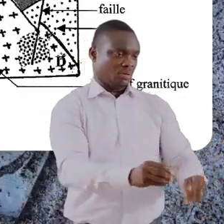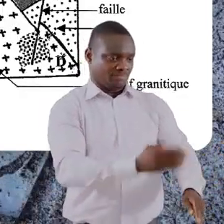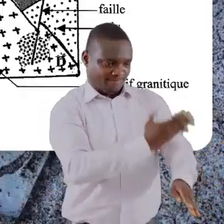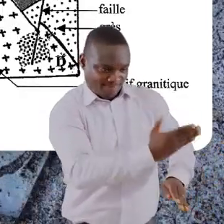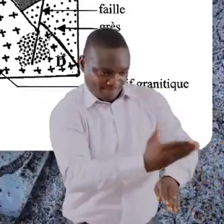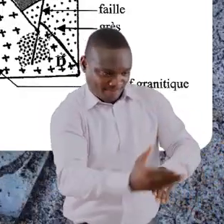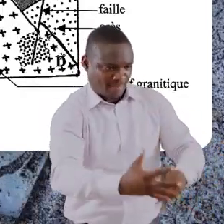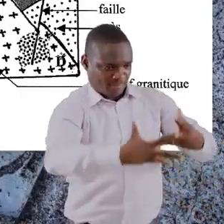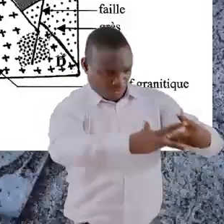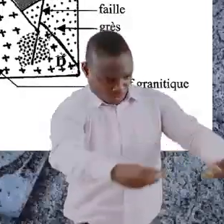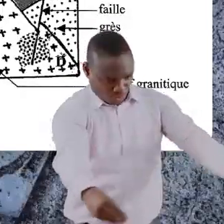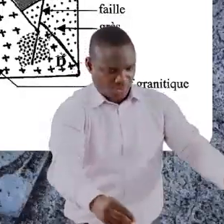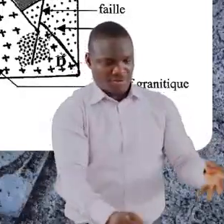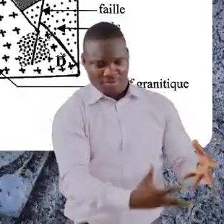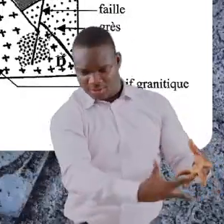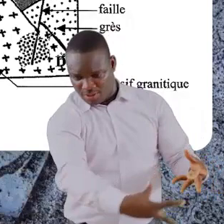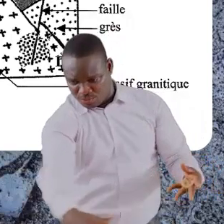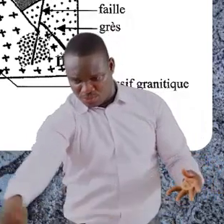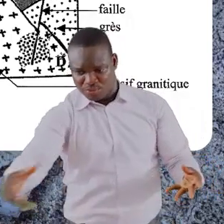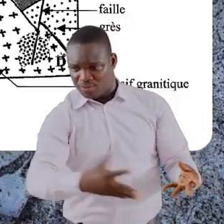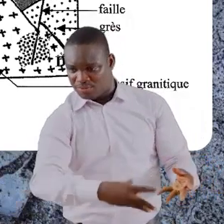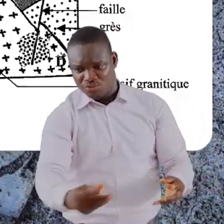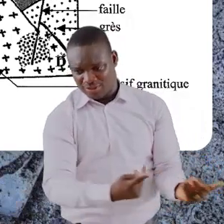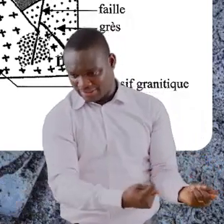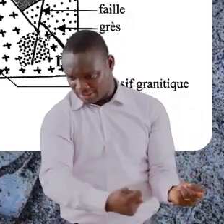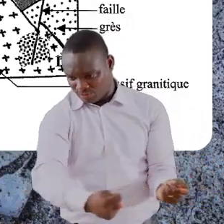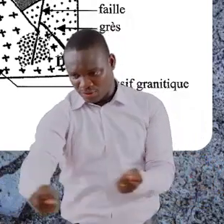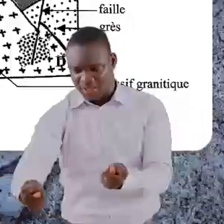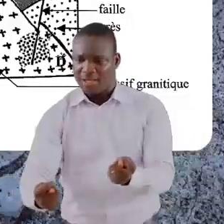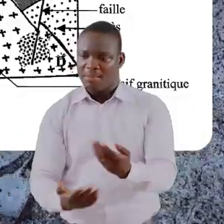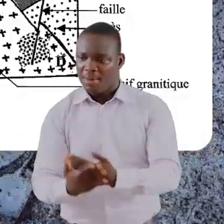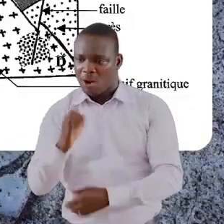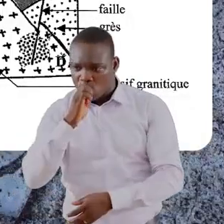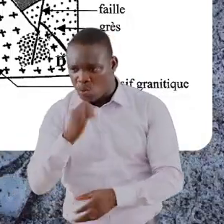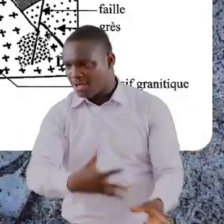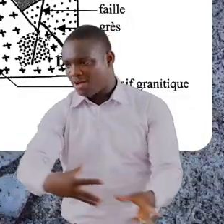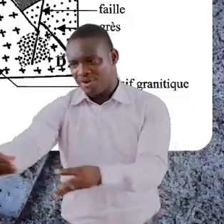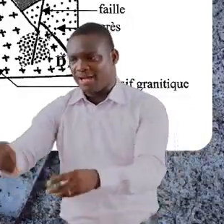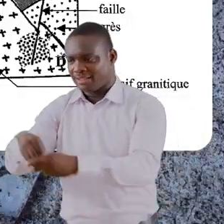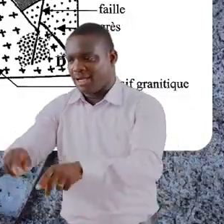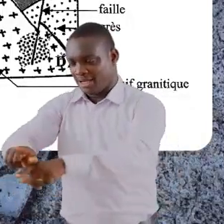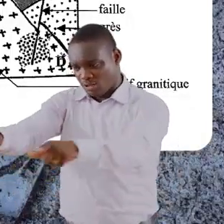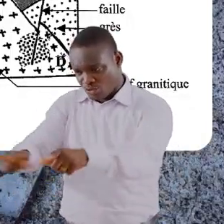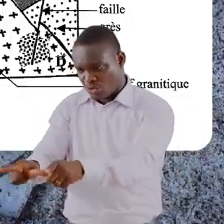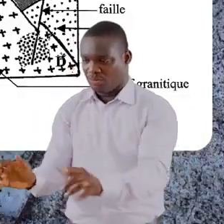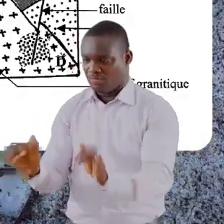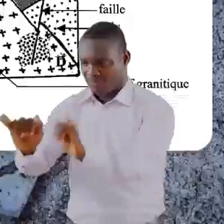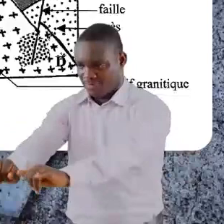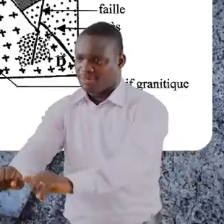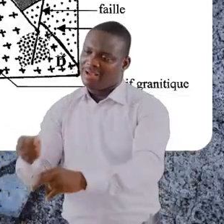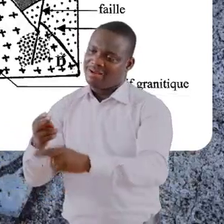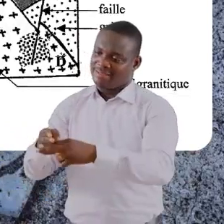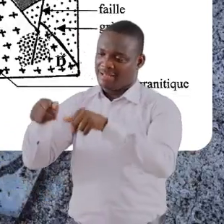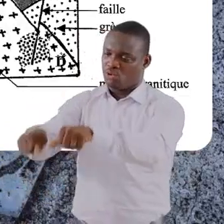des minéraux qui sont également transportés et concentrés dans des